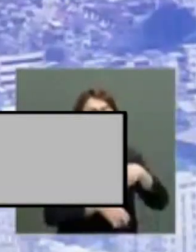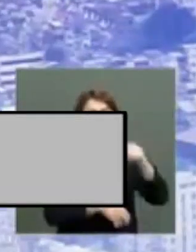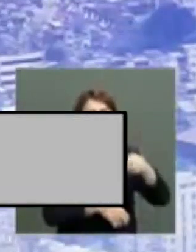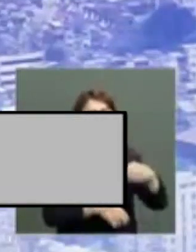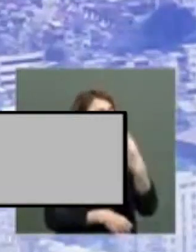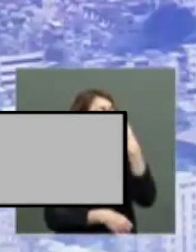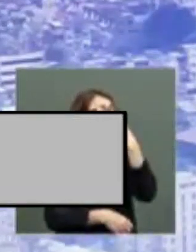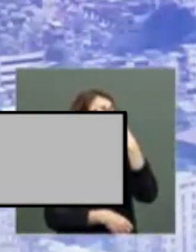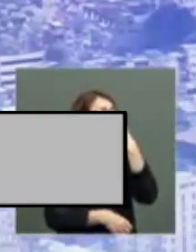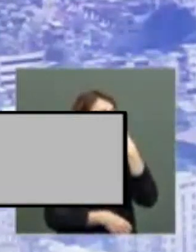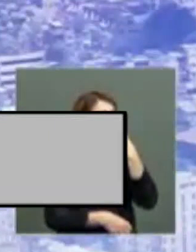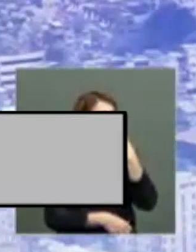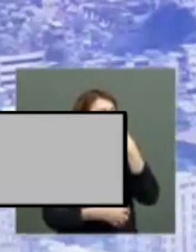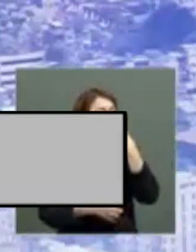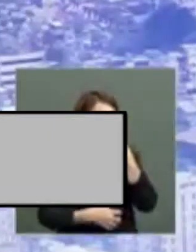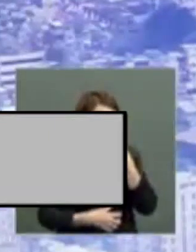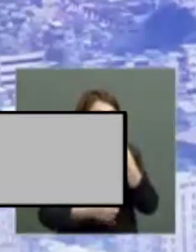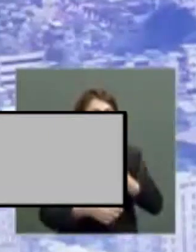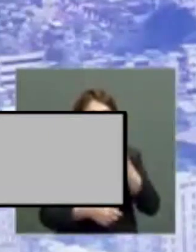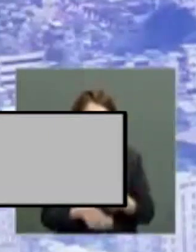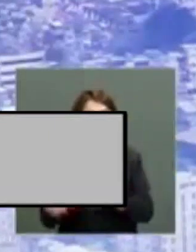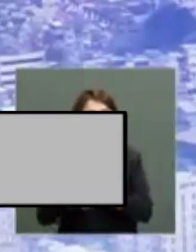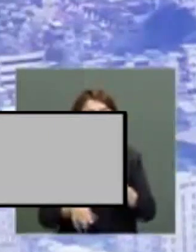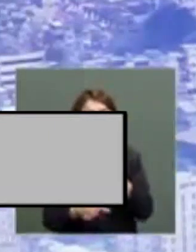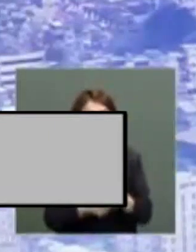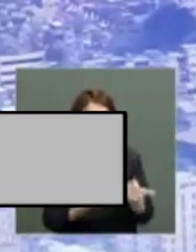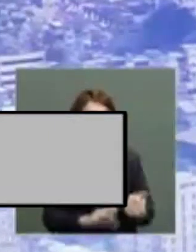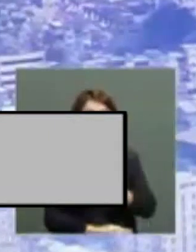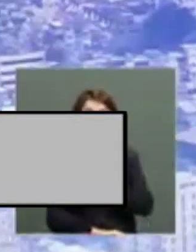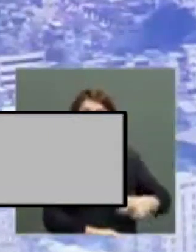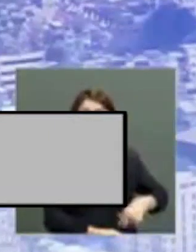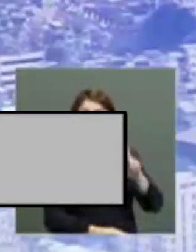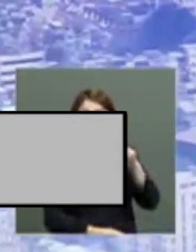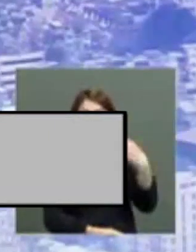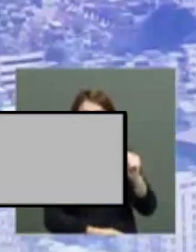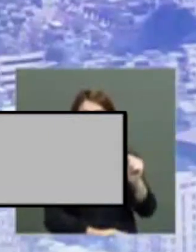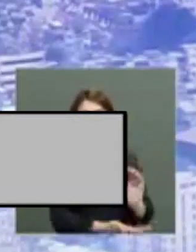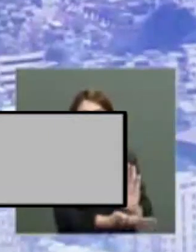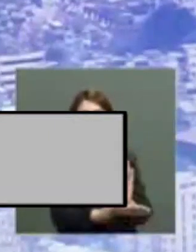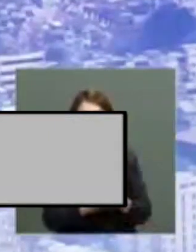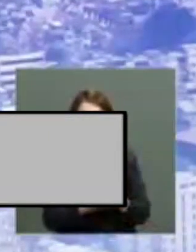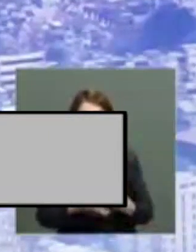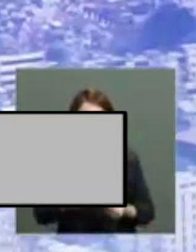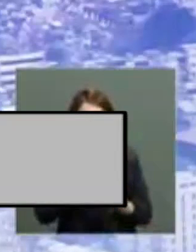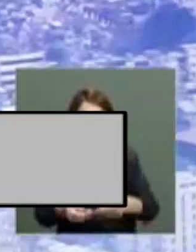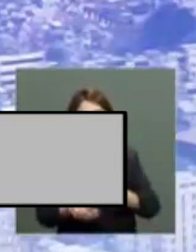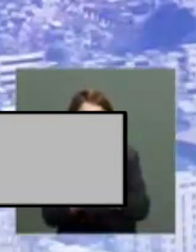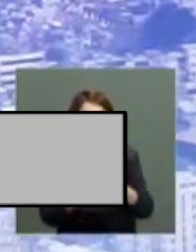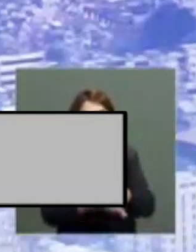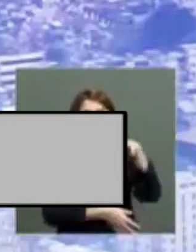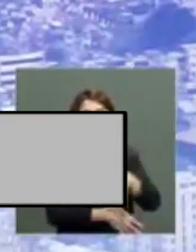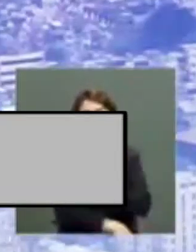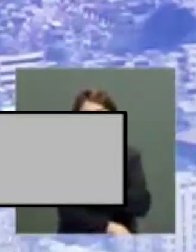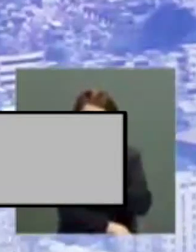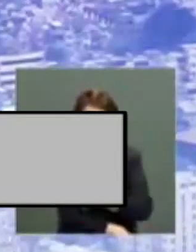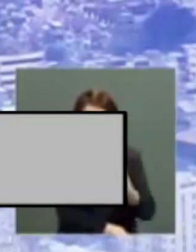องมีปริมาณให้เพียงพอของที่เราได้รับพระราชทานมาก็จะอยู่ในโรงพยาบาลต่างๆเหล่านี้ด้วยแต่อย่างไรก็